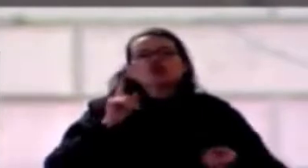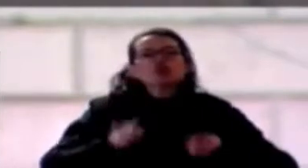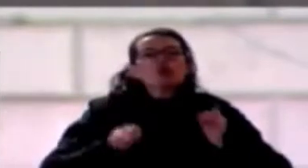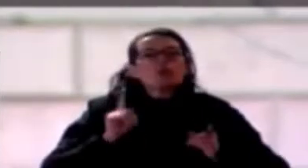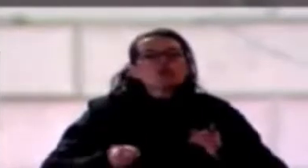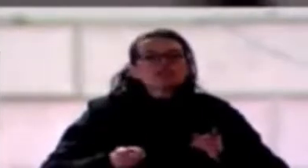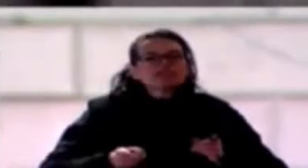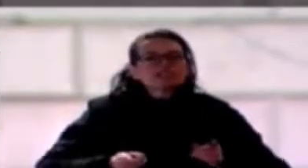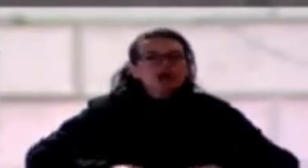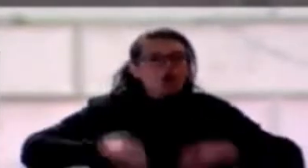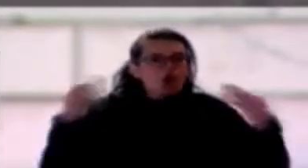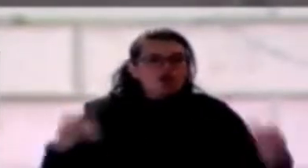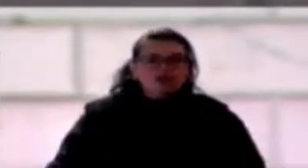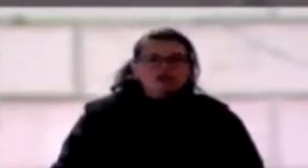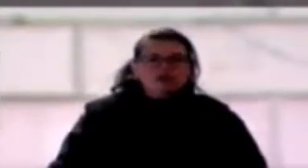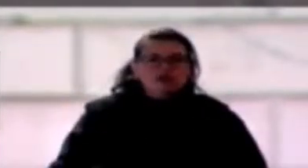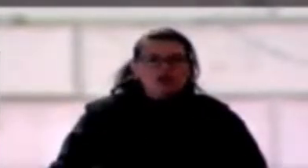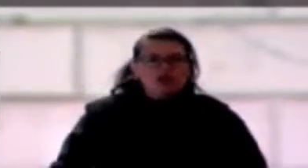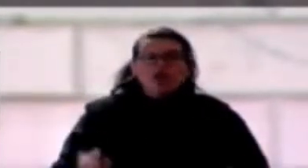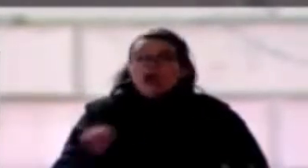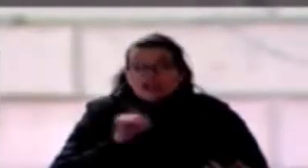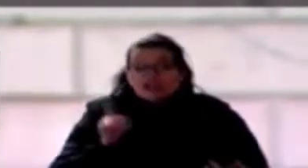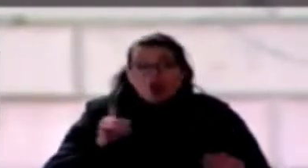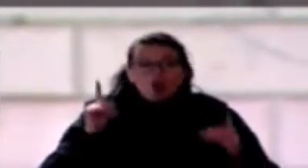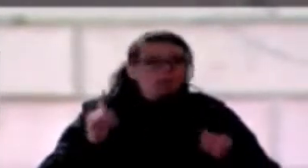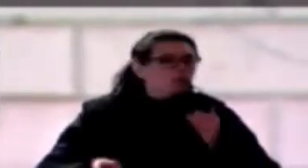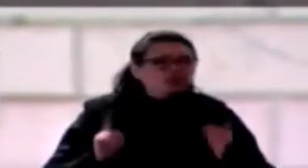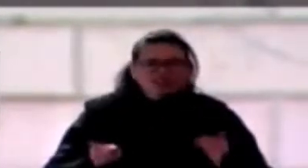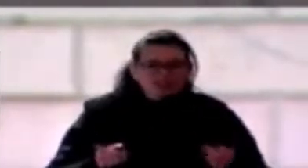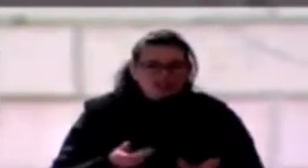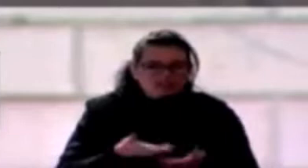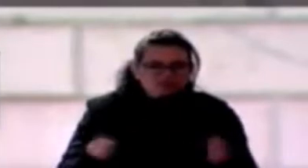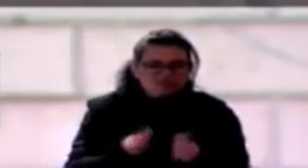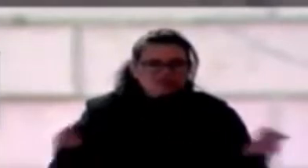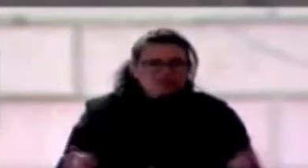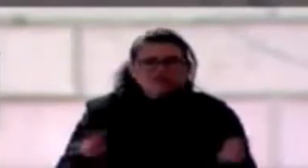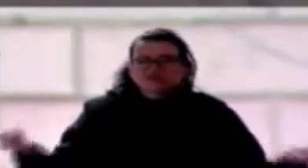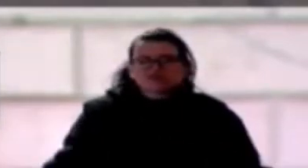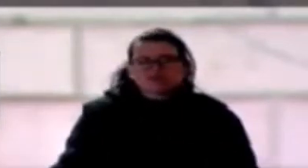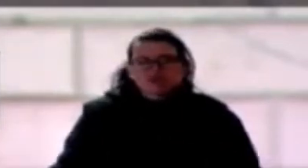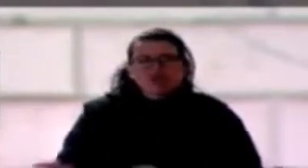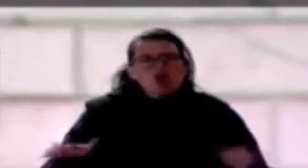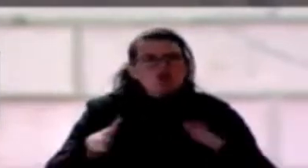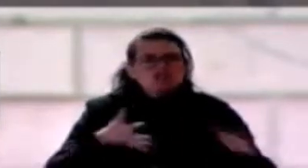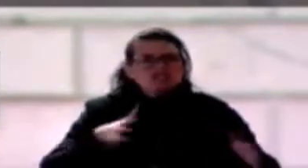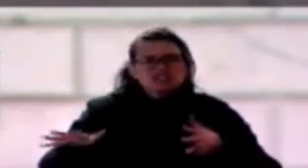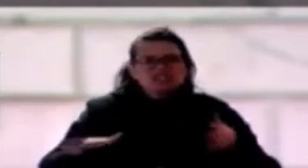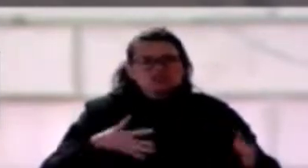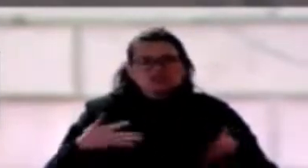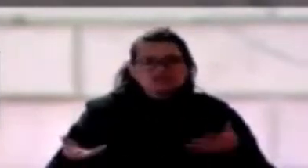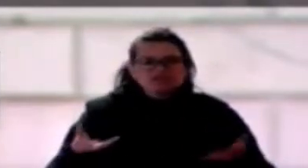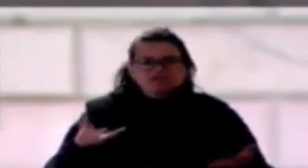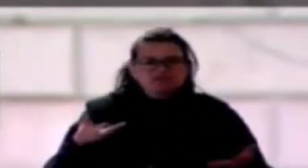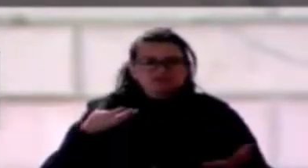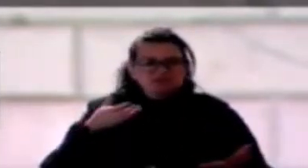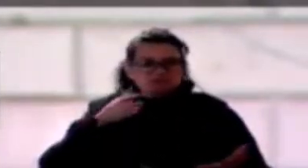essere, non quello che purtroppo è. Oggi la politica purtroppo è diventata qualcosa, quasi un insulto